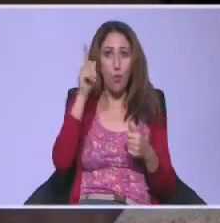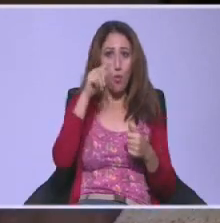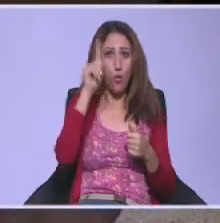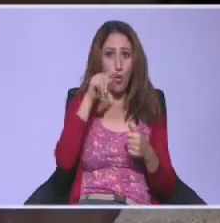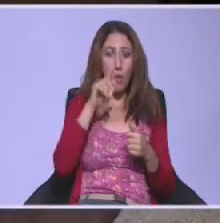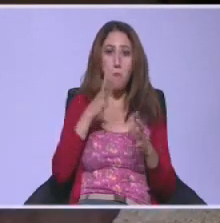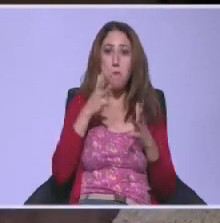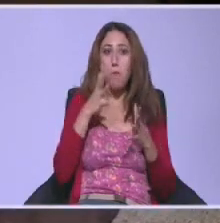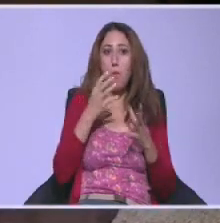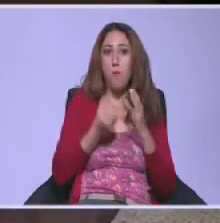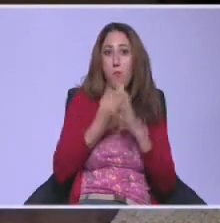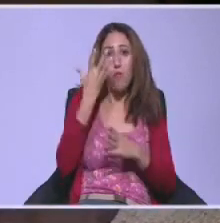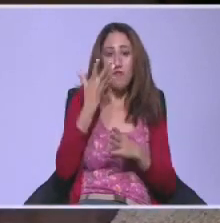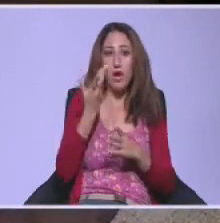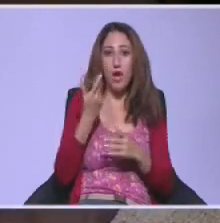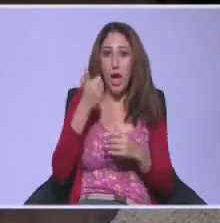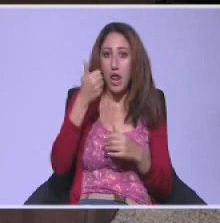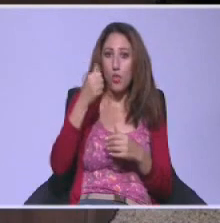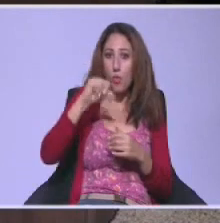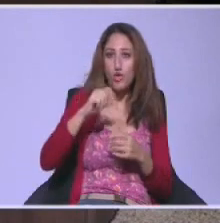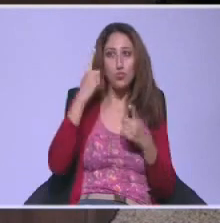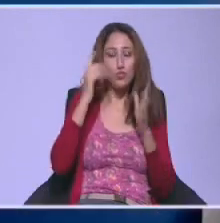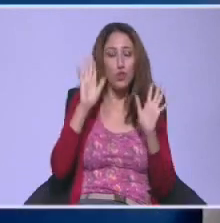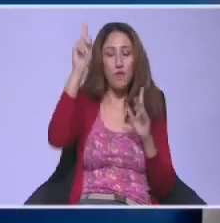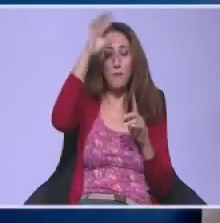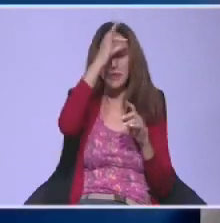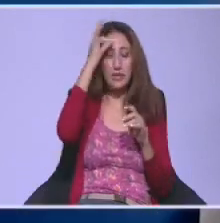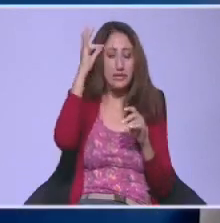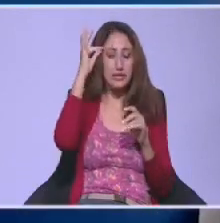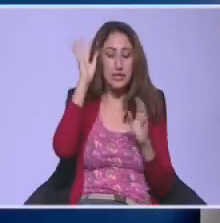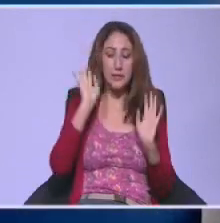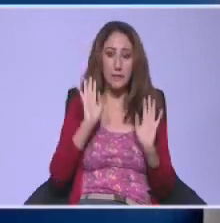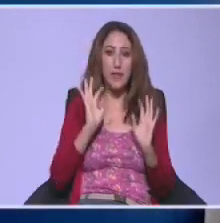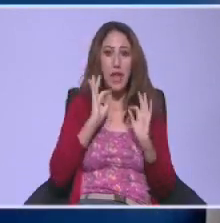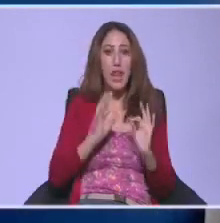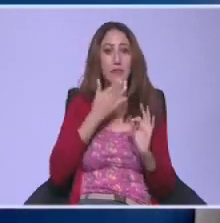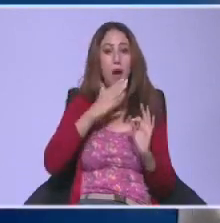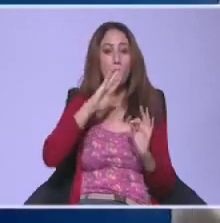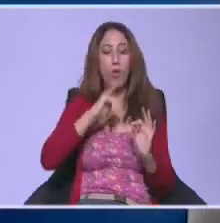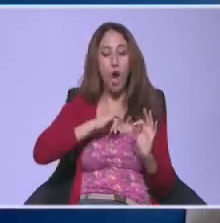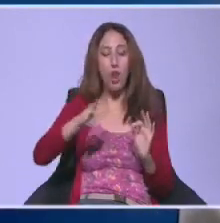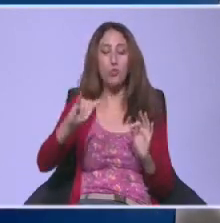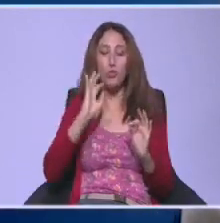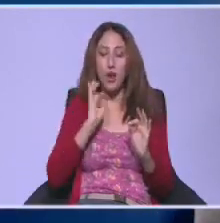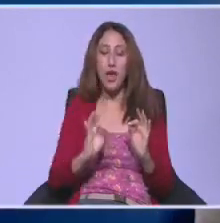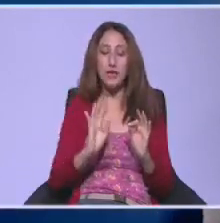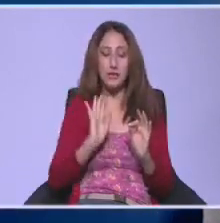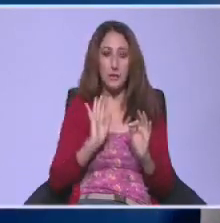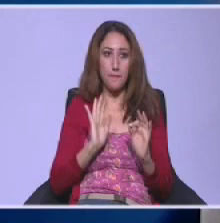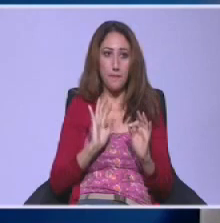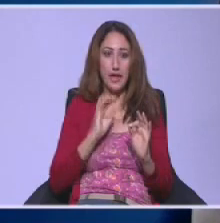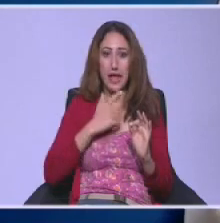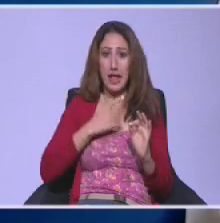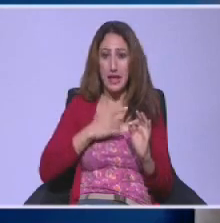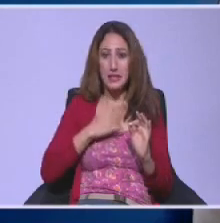عارف هو بكرة مستنيك ايه، محدش عارف. مثال، لازم تبقى راضي طول الوقت، او يبقى يجيلك احساس الرضا